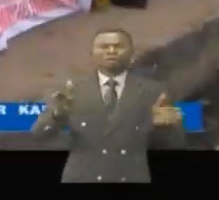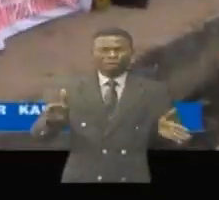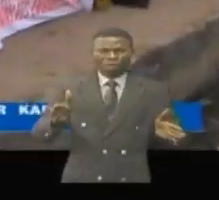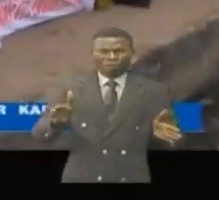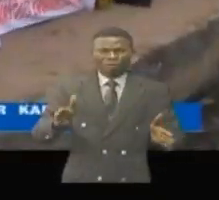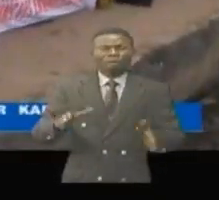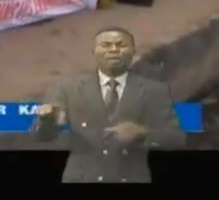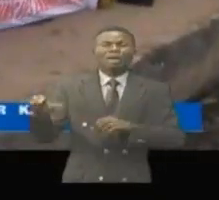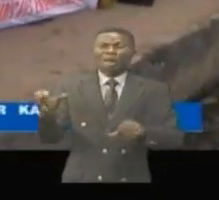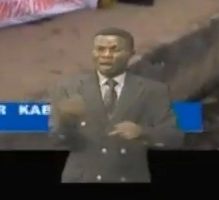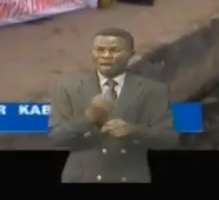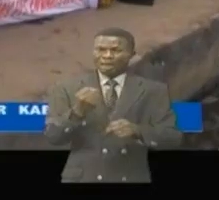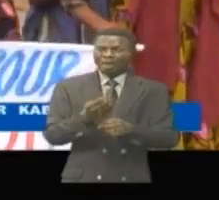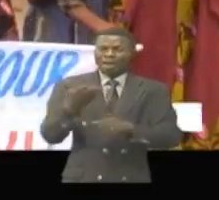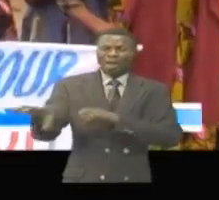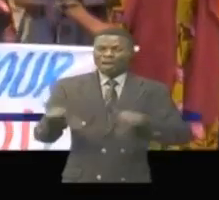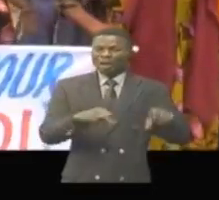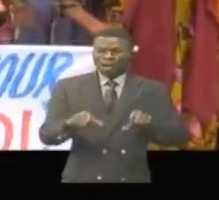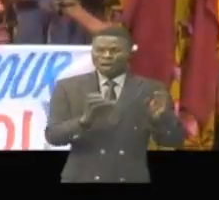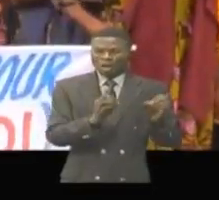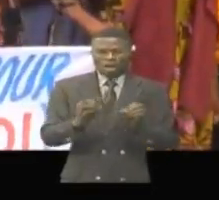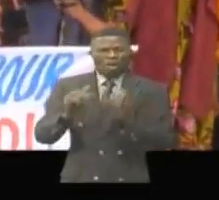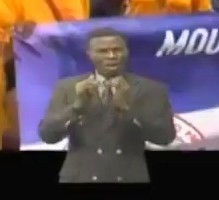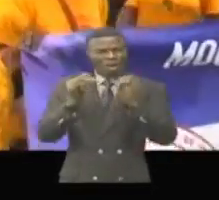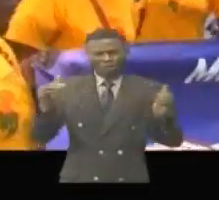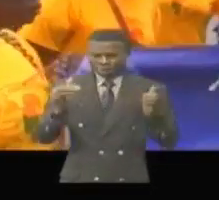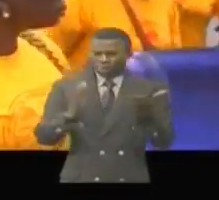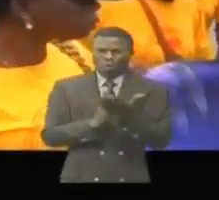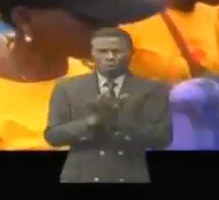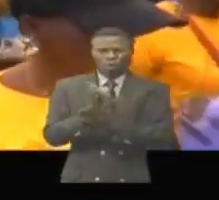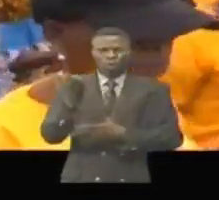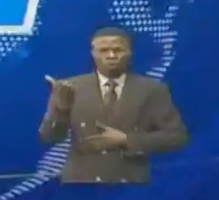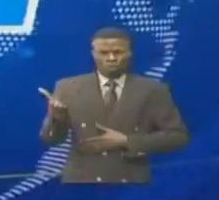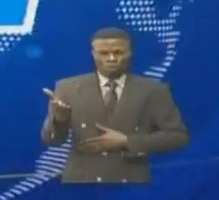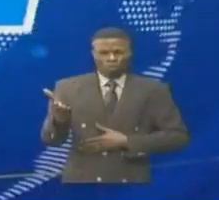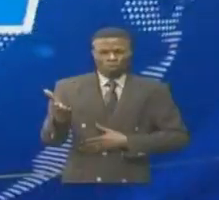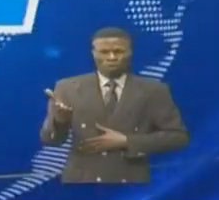Cette activité s'est déroulée dans l'ordre et en toute quiétude.